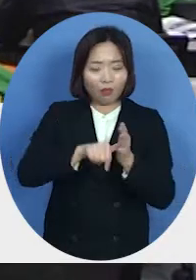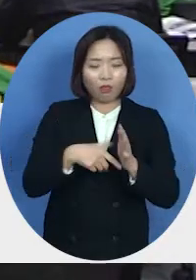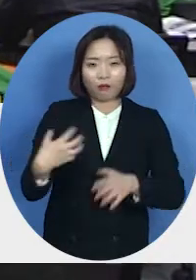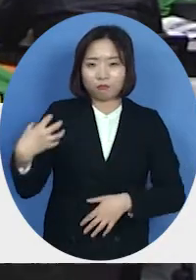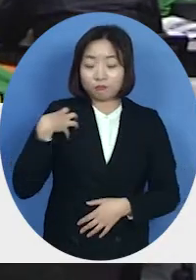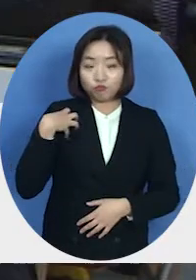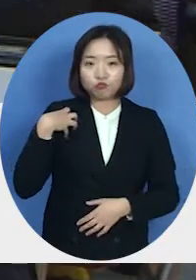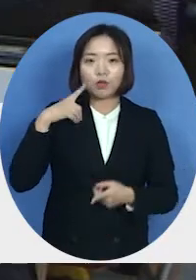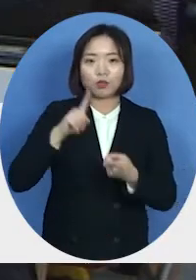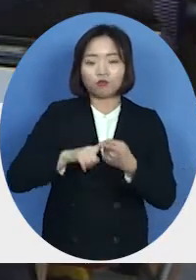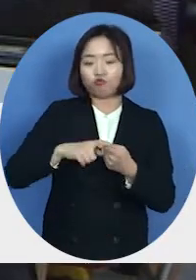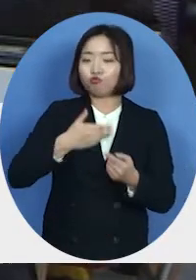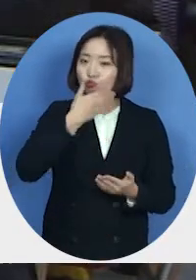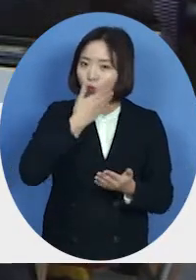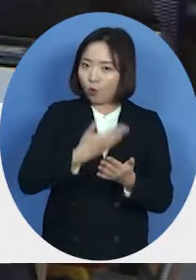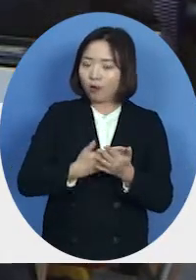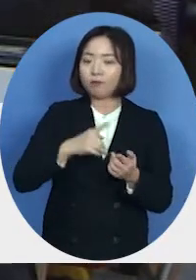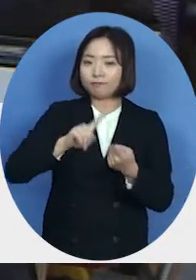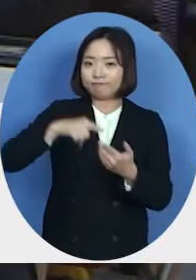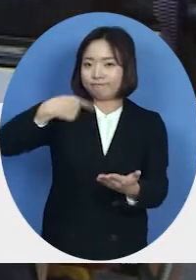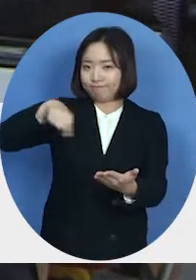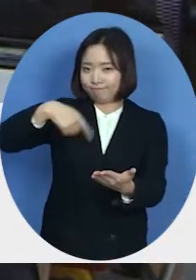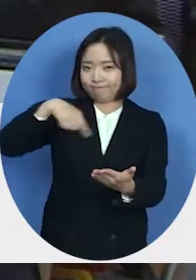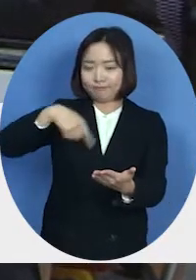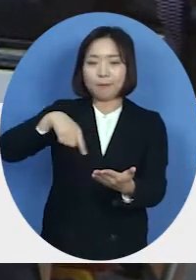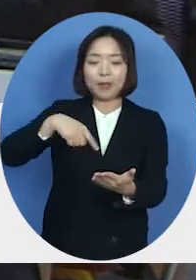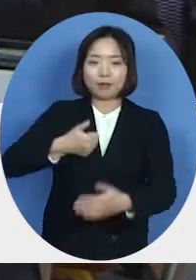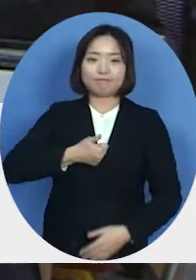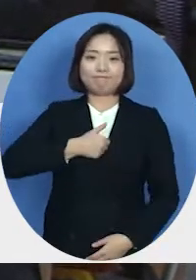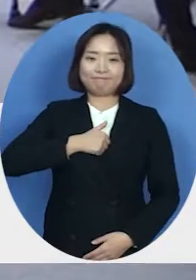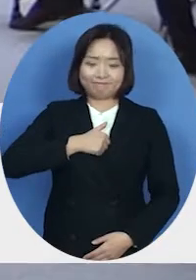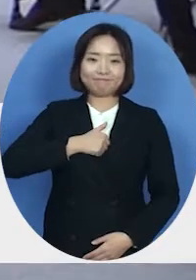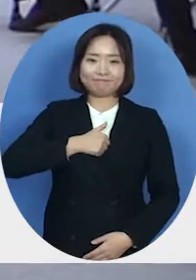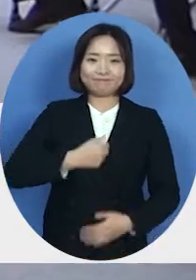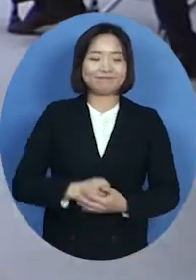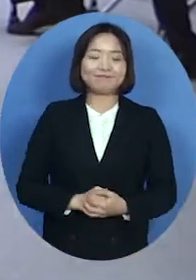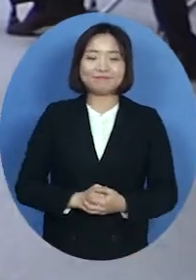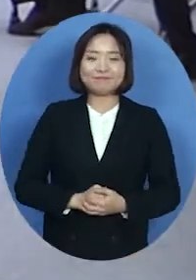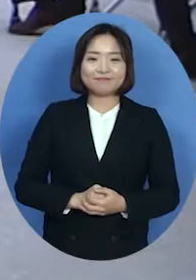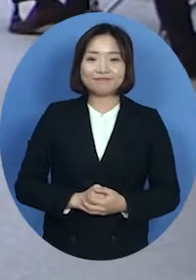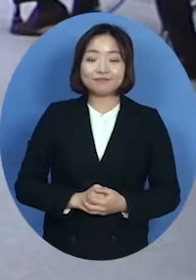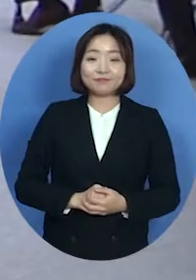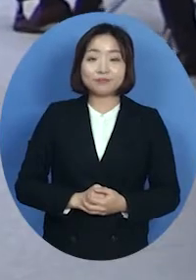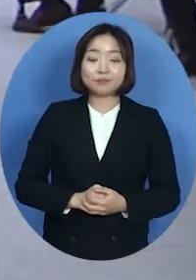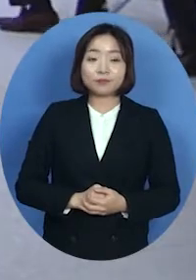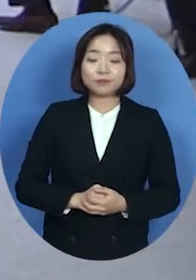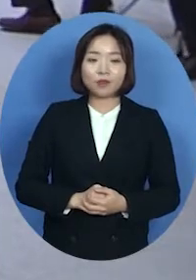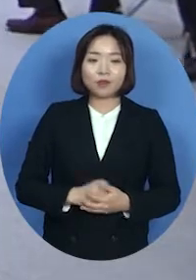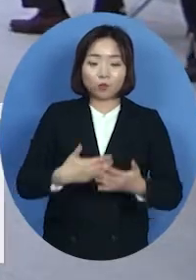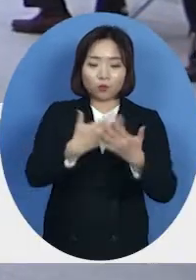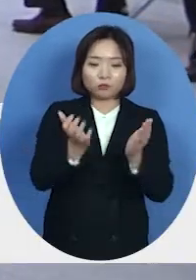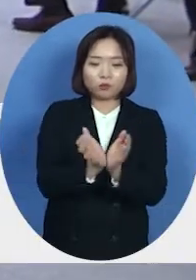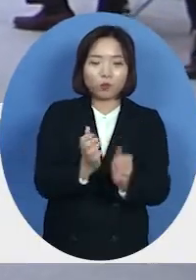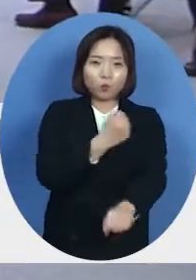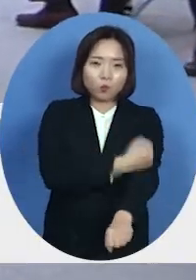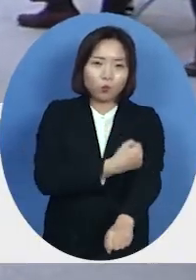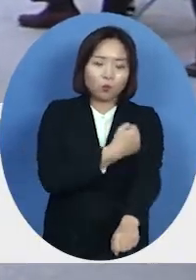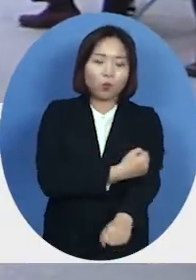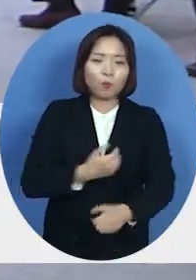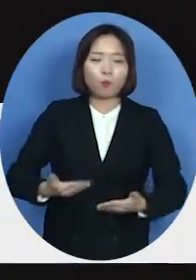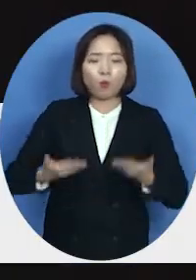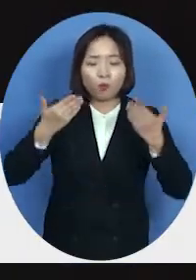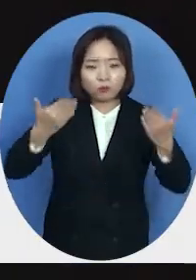단 임무에 중요성을 교육하고 자긍심을 고취하기 위해 마련됐습니다 이날 회사에는 반원 들의 노고와